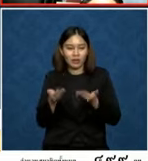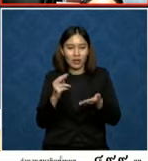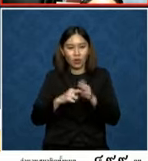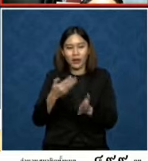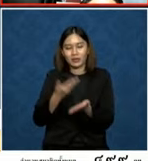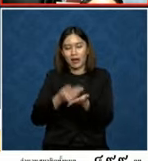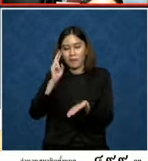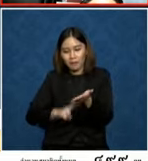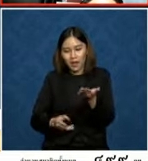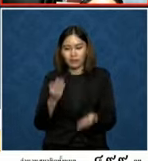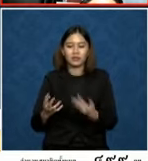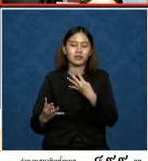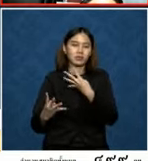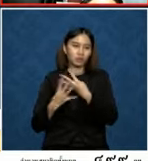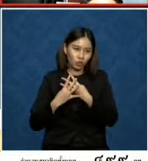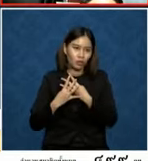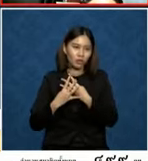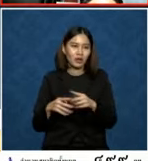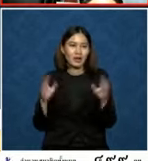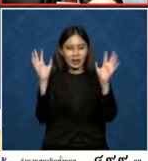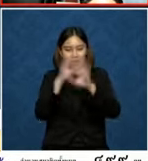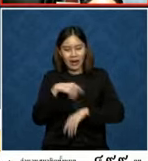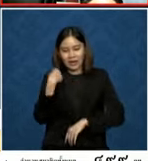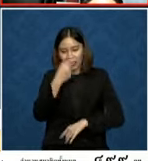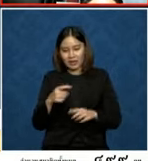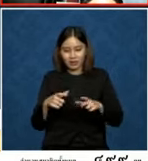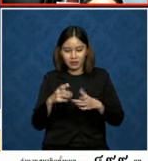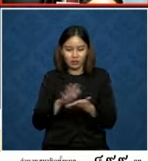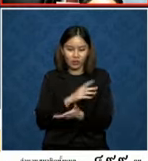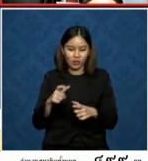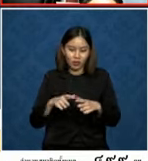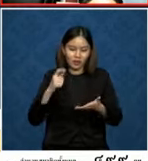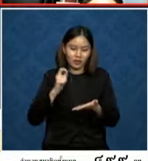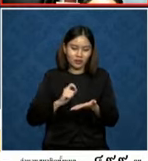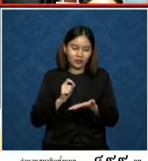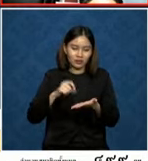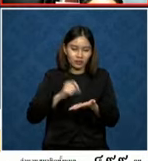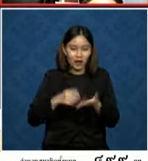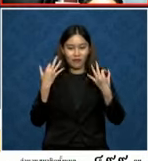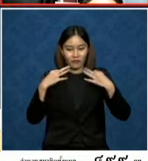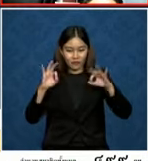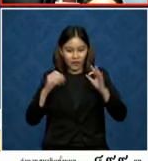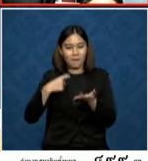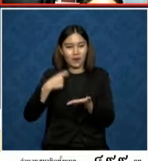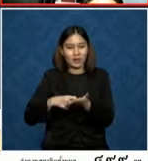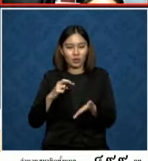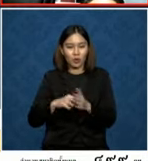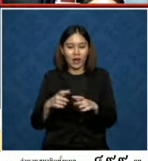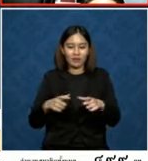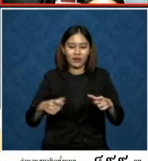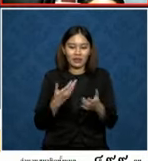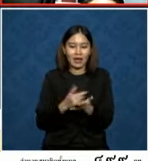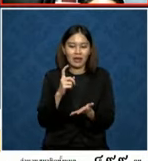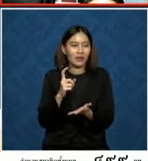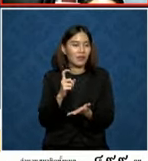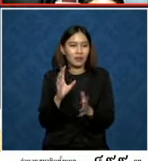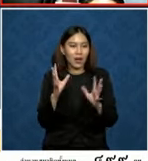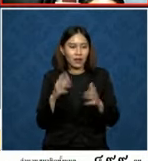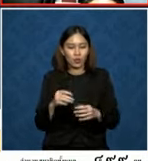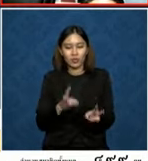รับหรือต้องโทษจำคุกเสมือนให้ผู้ออกเช็คเอาเสรีภาพของตัวเองเป็นประกันว่าเช็คจะไม่เด้งซึ่งในทาง